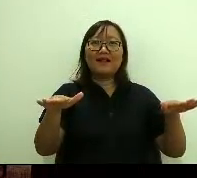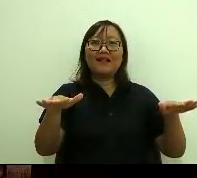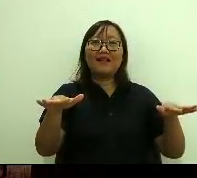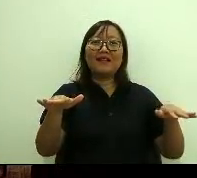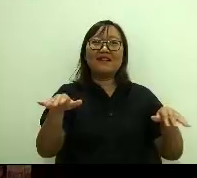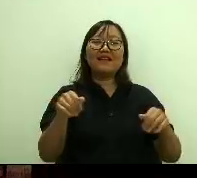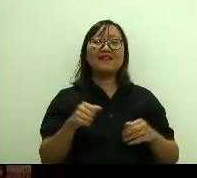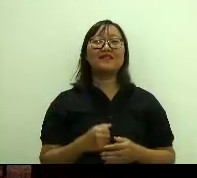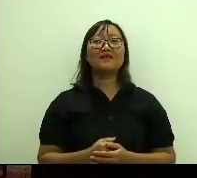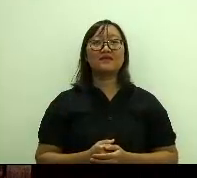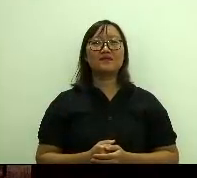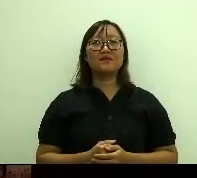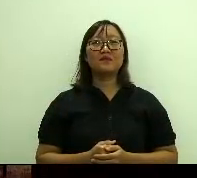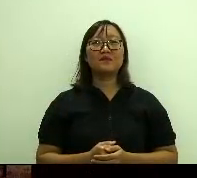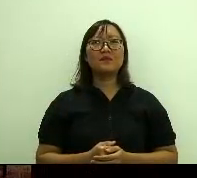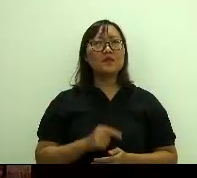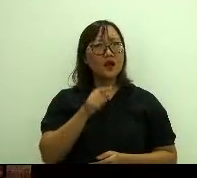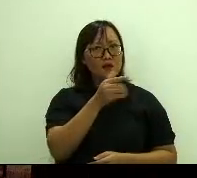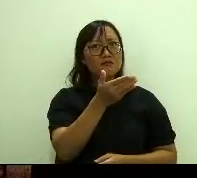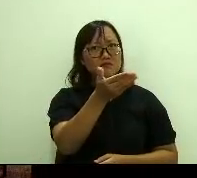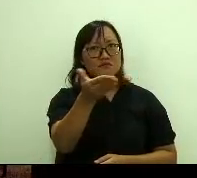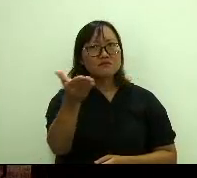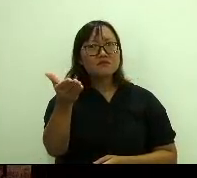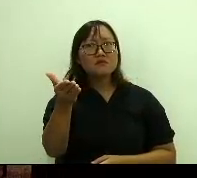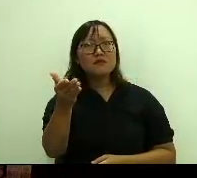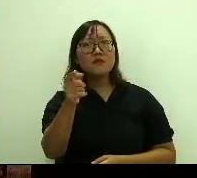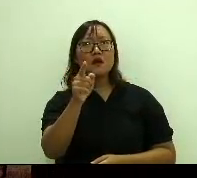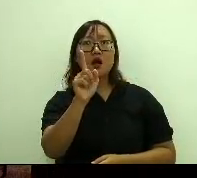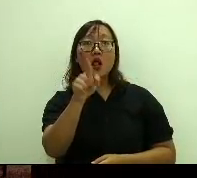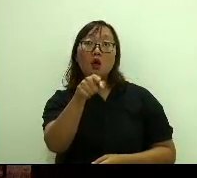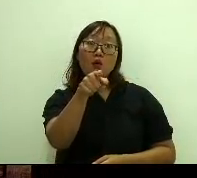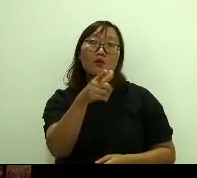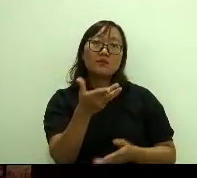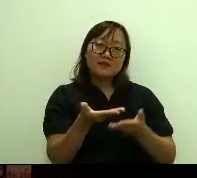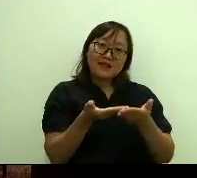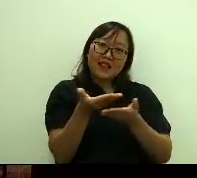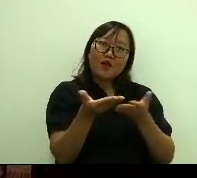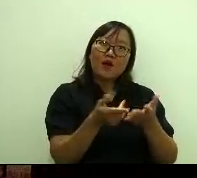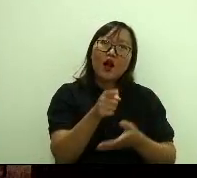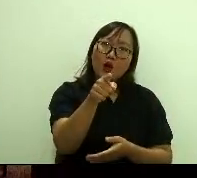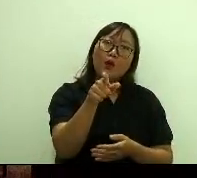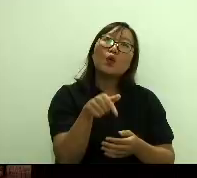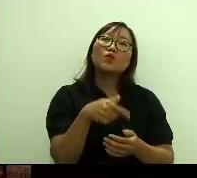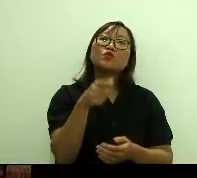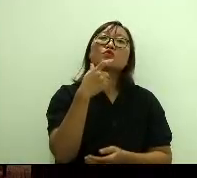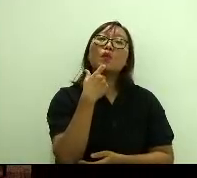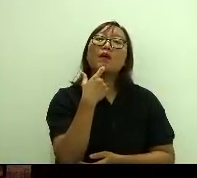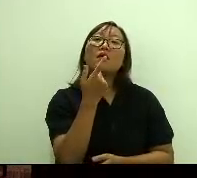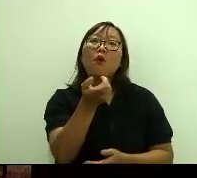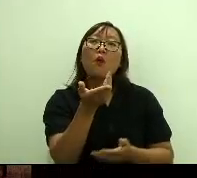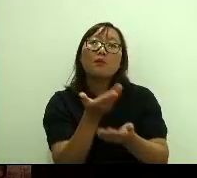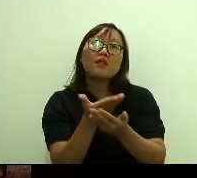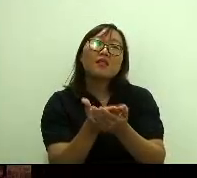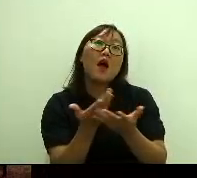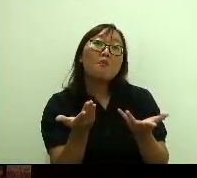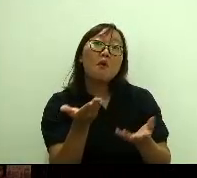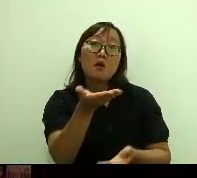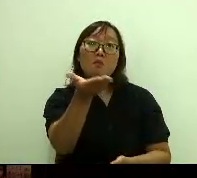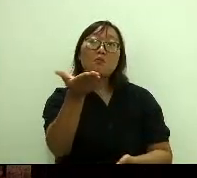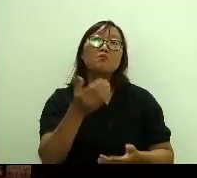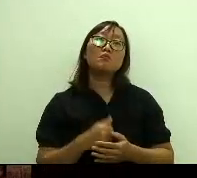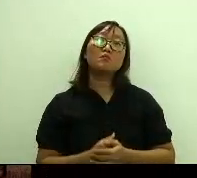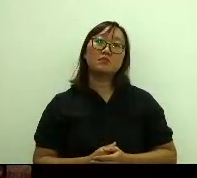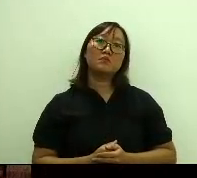Saudari-saudara yang terkasih, mungkin kalau ada orang yang menawarkan sesuatu, ayo kamu coba minta apa? Saya mau kasih, ya apapun yang kau